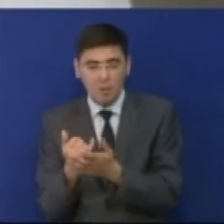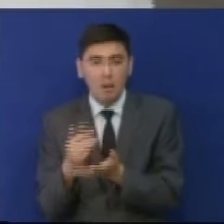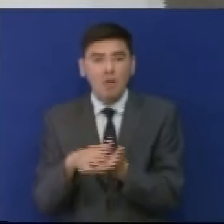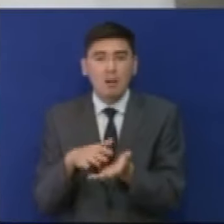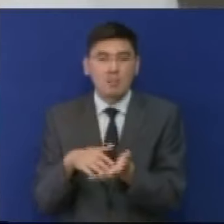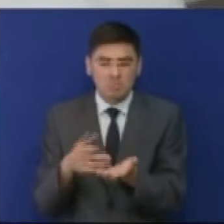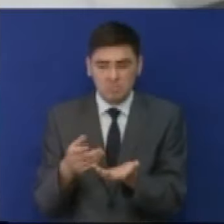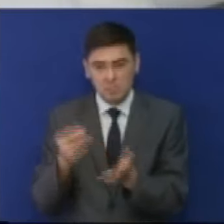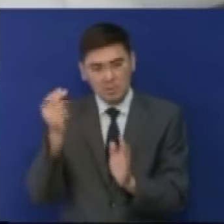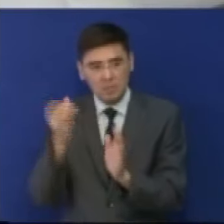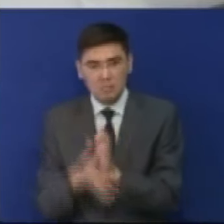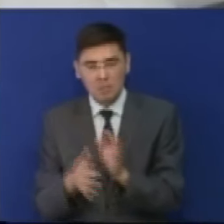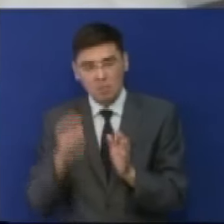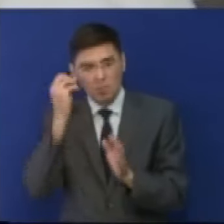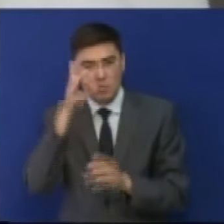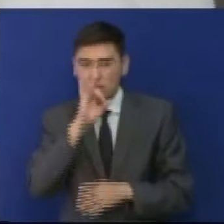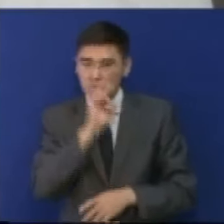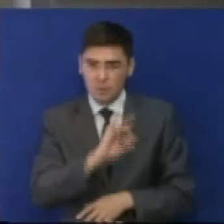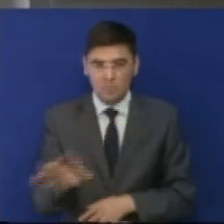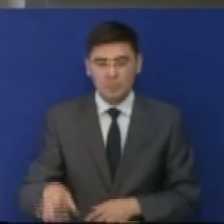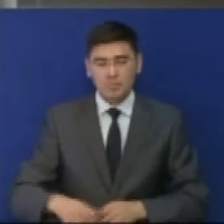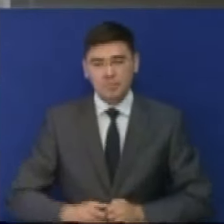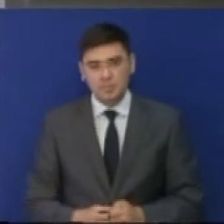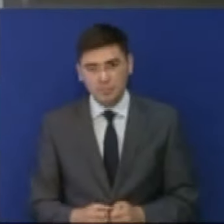быть использованы нецелесообразно.